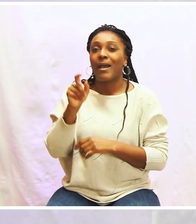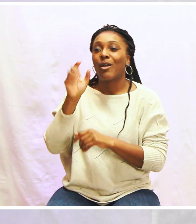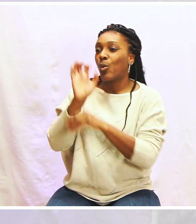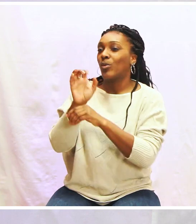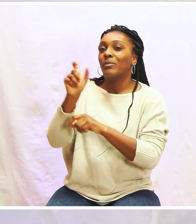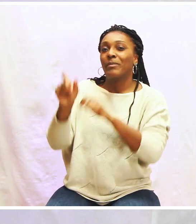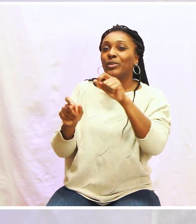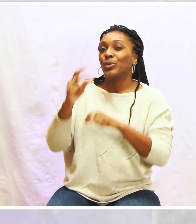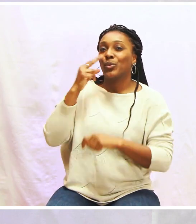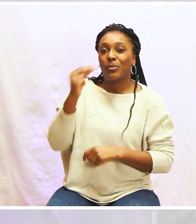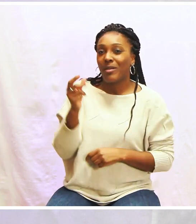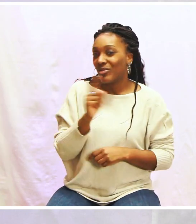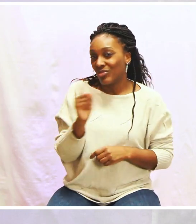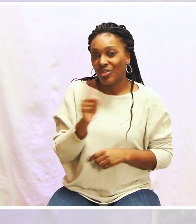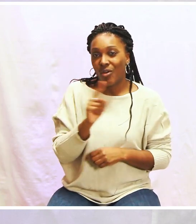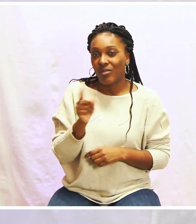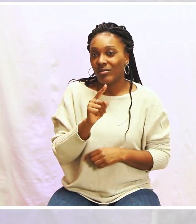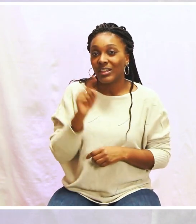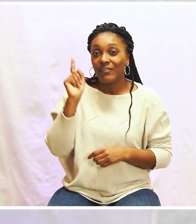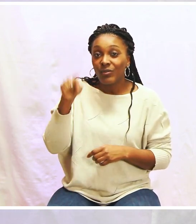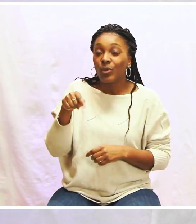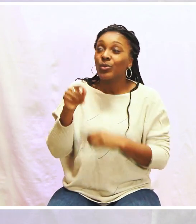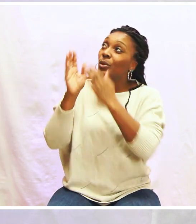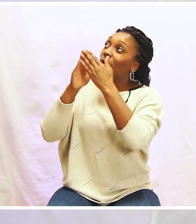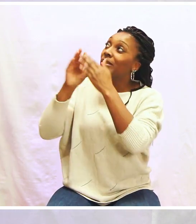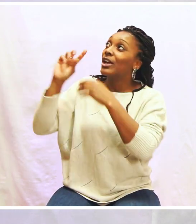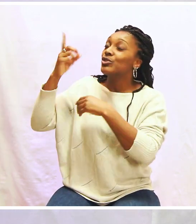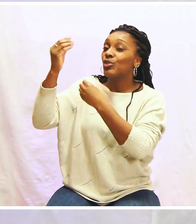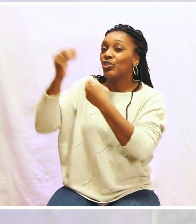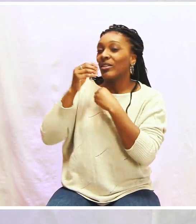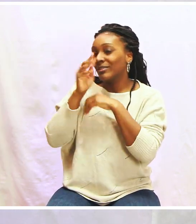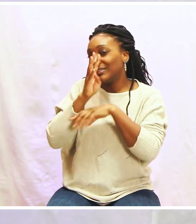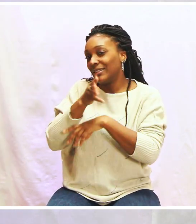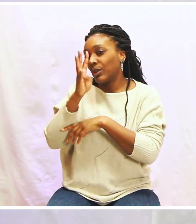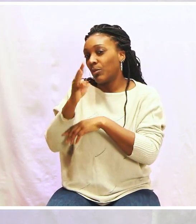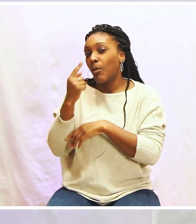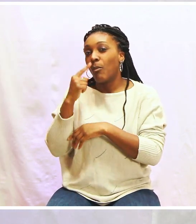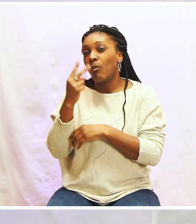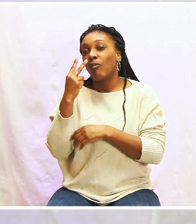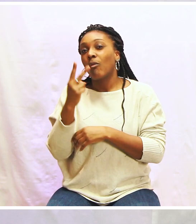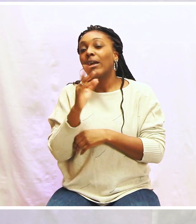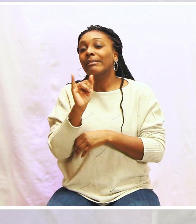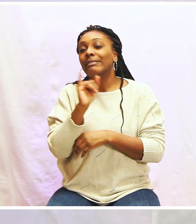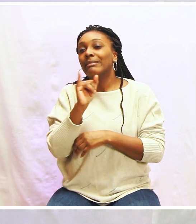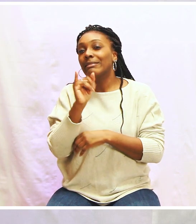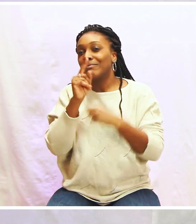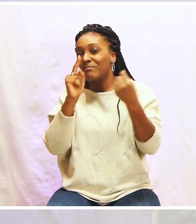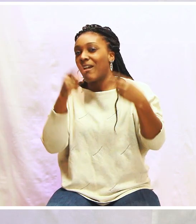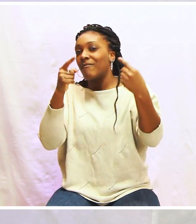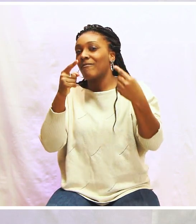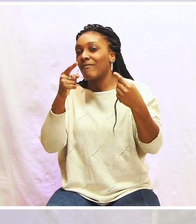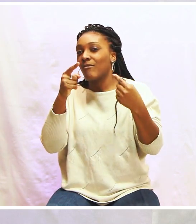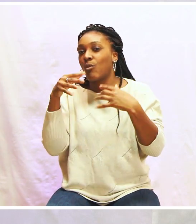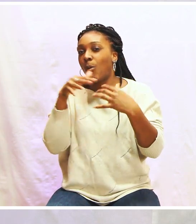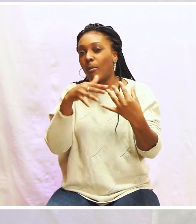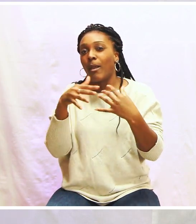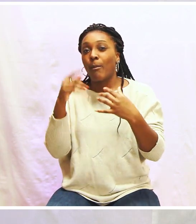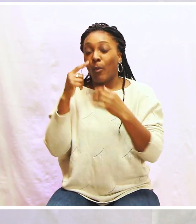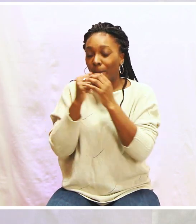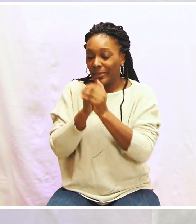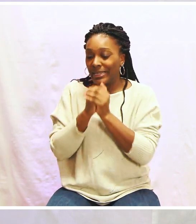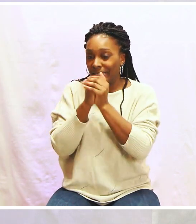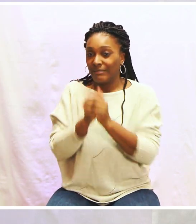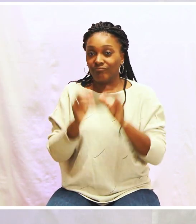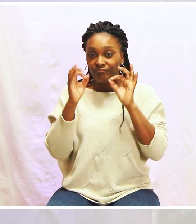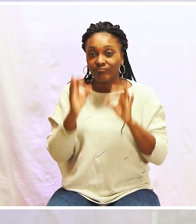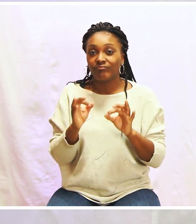discernement pour pouvoir voir qui nous sommes en train de combattre et de pouvoir prier de la bonne manière. Et de pouvoir déclarer comme Jacob, j'ai